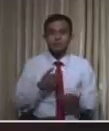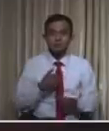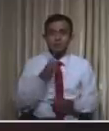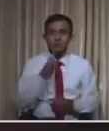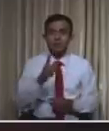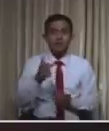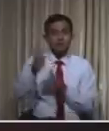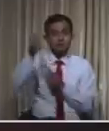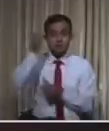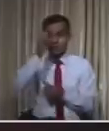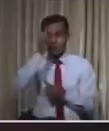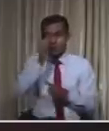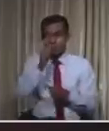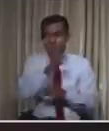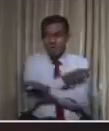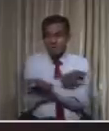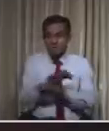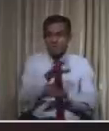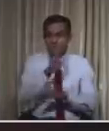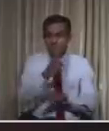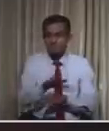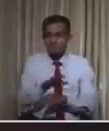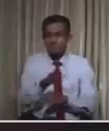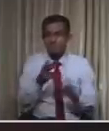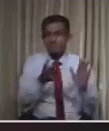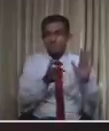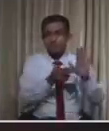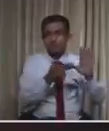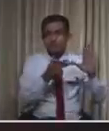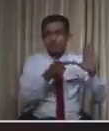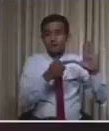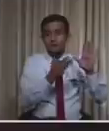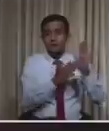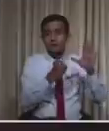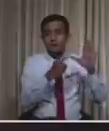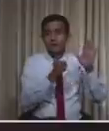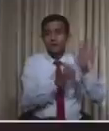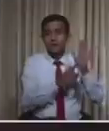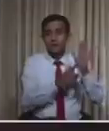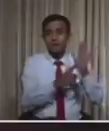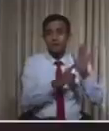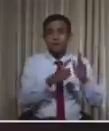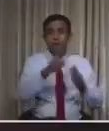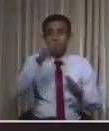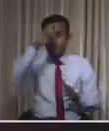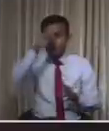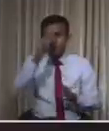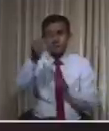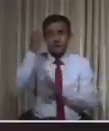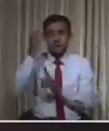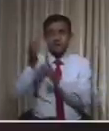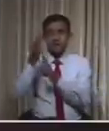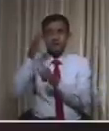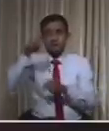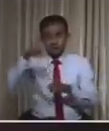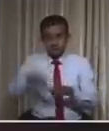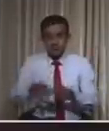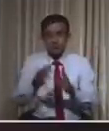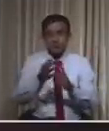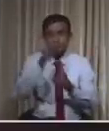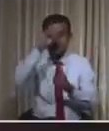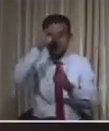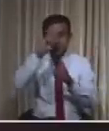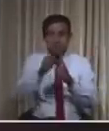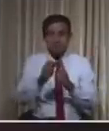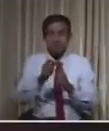දවස්වල පොඩි කුමන්ත්‍රණයක් කරා නාමල් කියාර කුමාර කියන පුජ්‍යලයා හිටපු ජනාධිපතිතුමත් ඉන්න ජනාධිපතිතුමත්